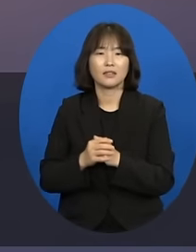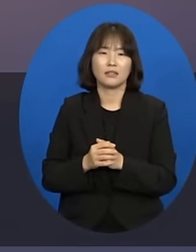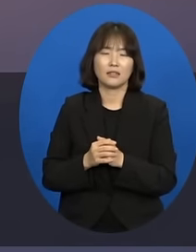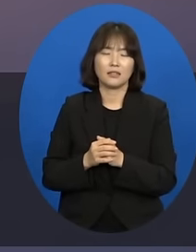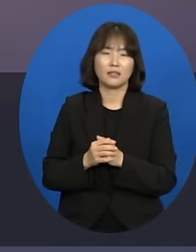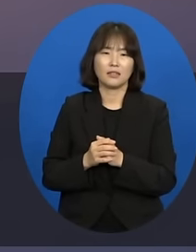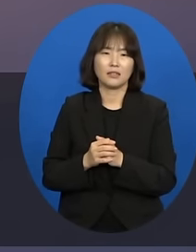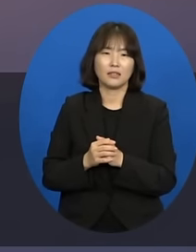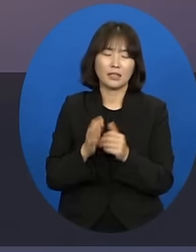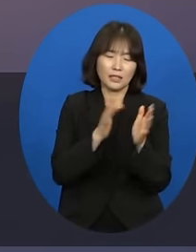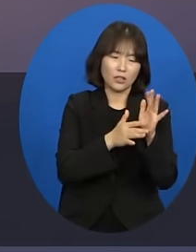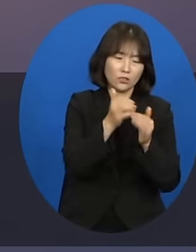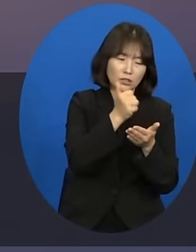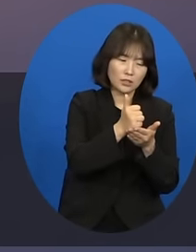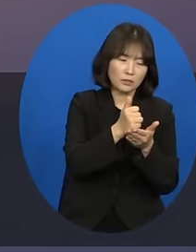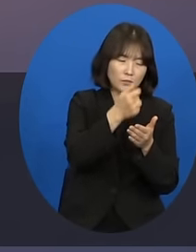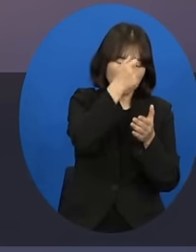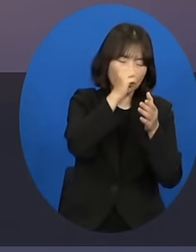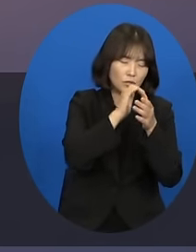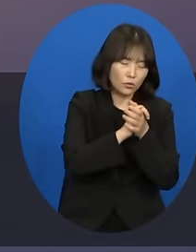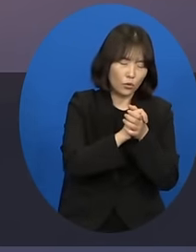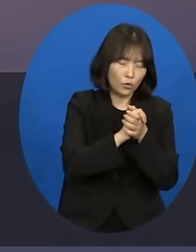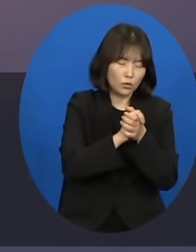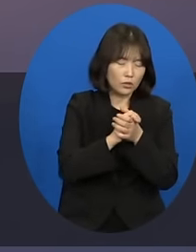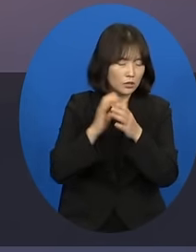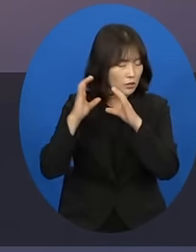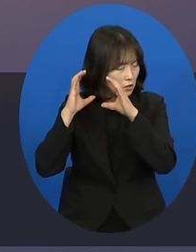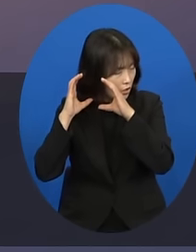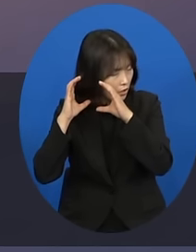기도를 들어, 귀로 들어주셨다.